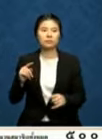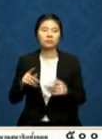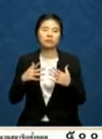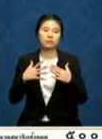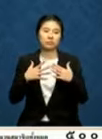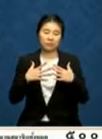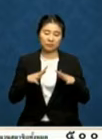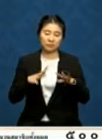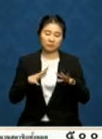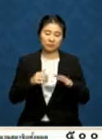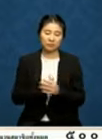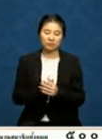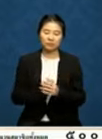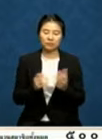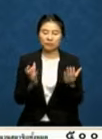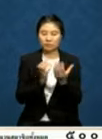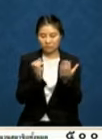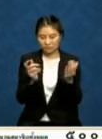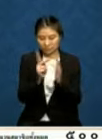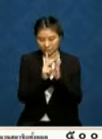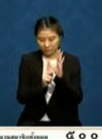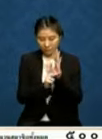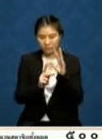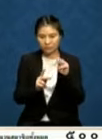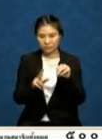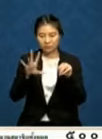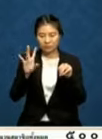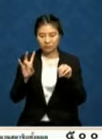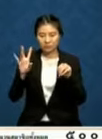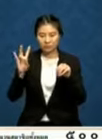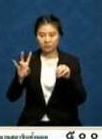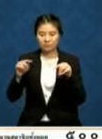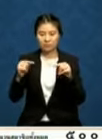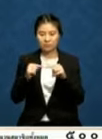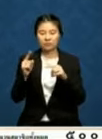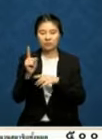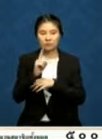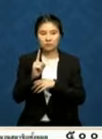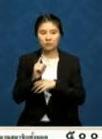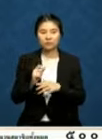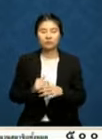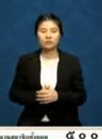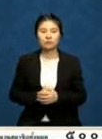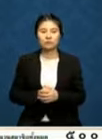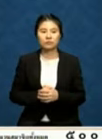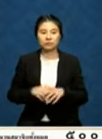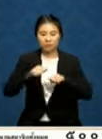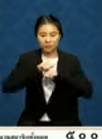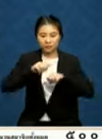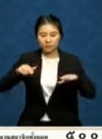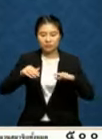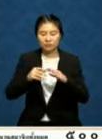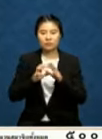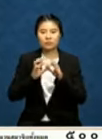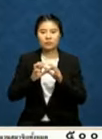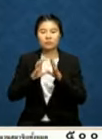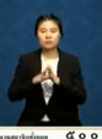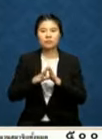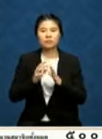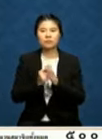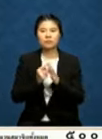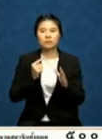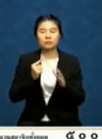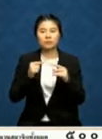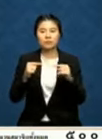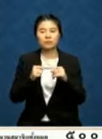นะครับตามรัฐธรรมนูญมาตรา77และประกาศสภาผู้แทนราษฎร